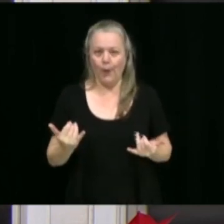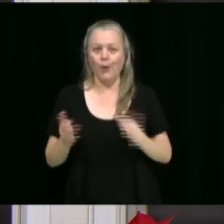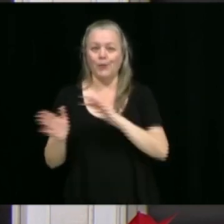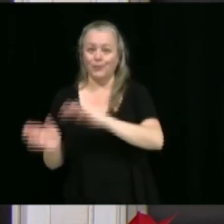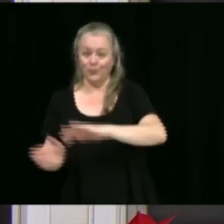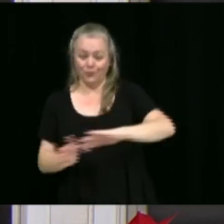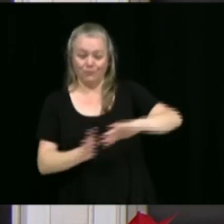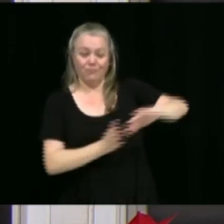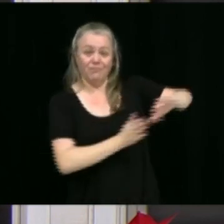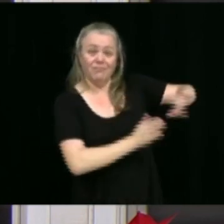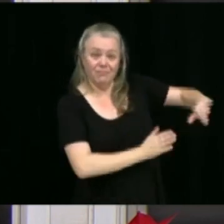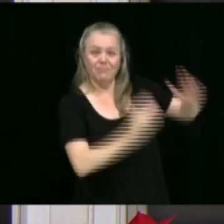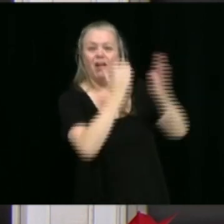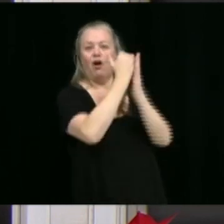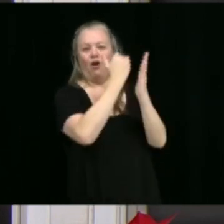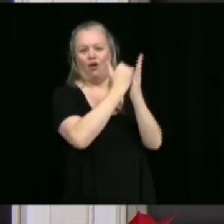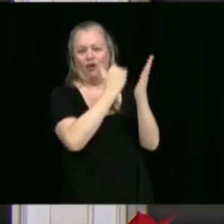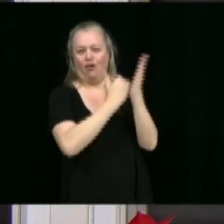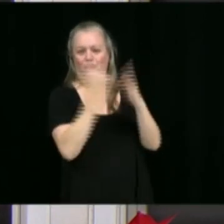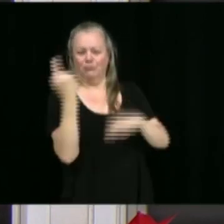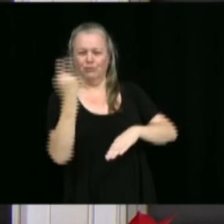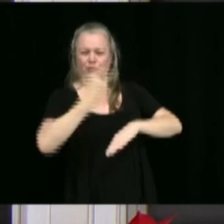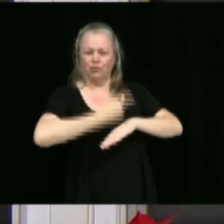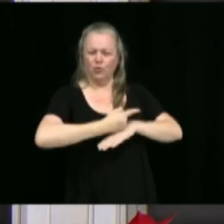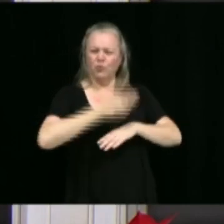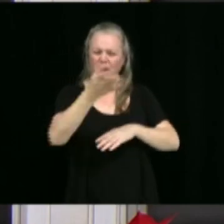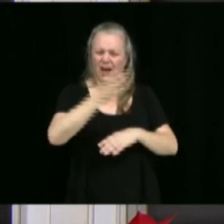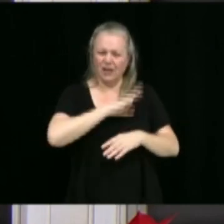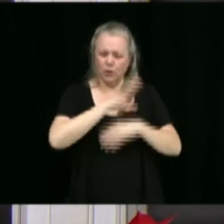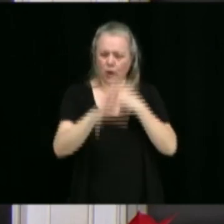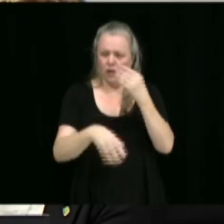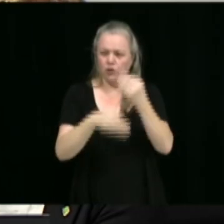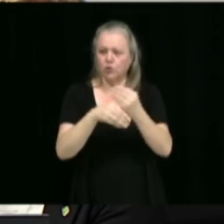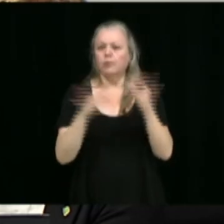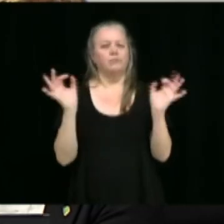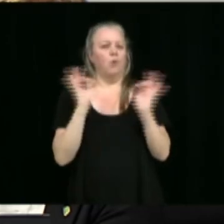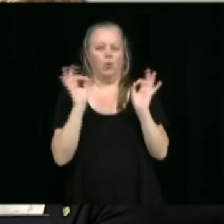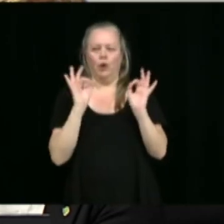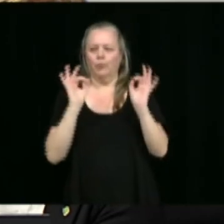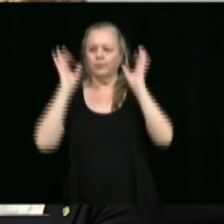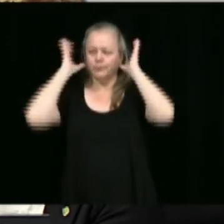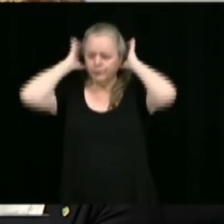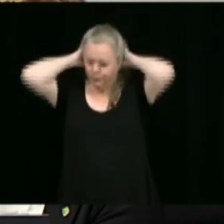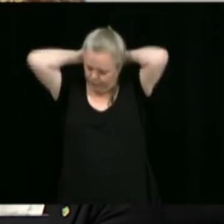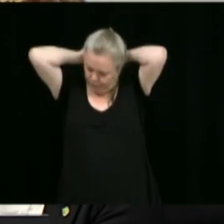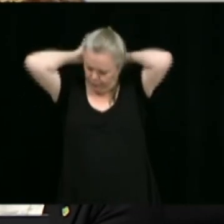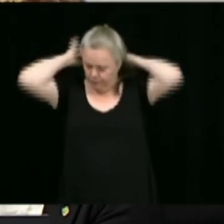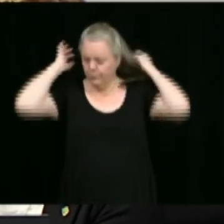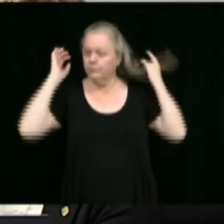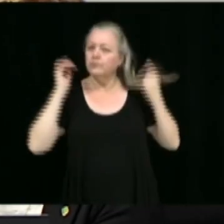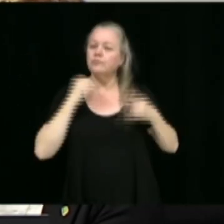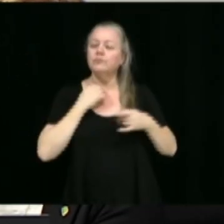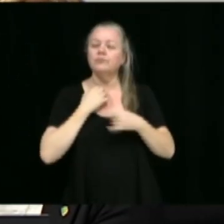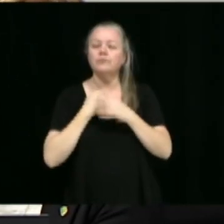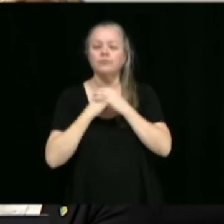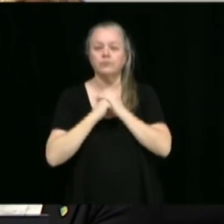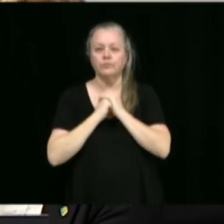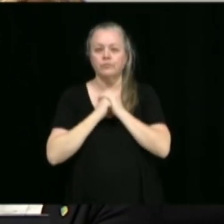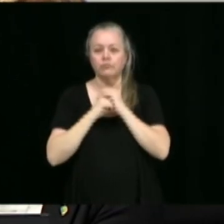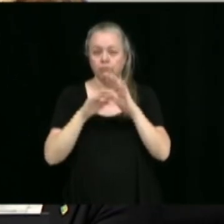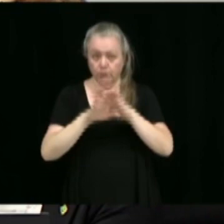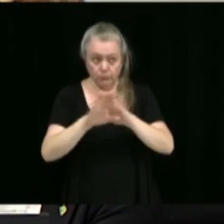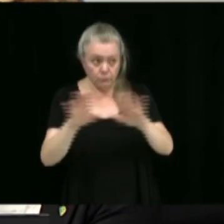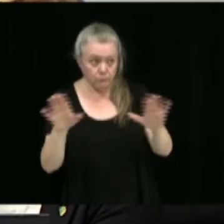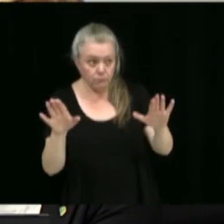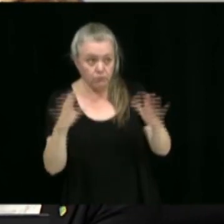jour de la séance de ce soir. Je ne sais pas s'il y avait des ajouts. Il n'y a aucun ajout, M. le maire. Ça va comme ça. Est-ce que tout le monde